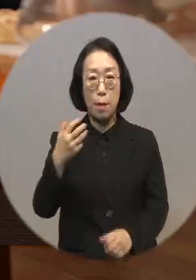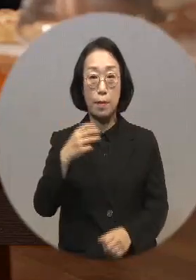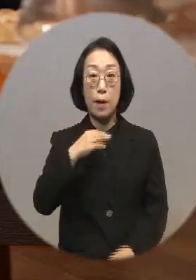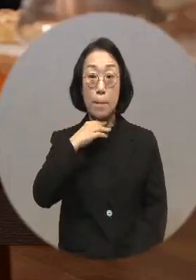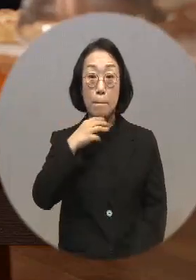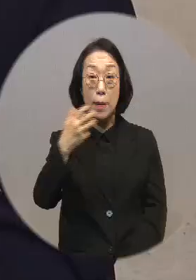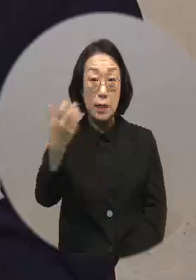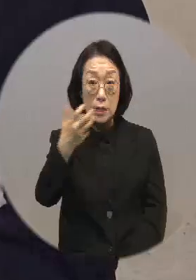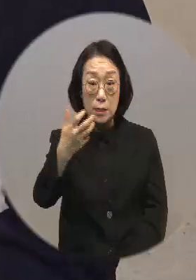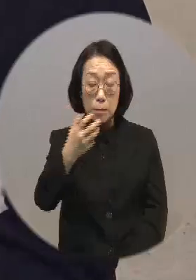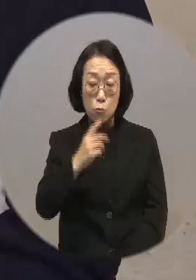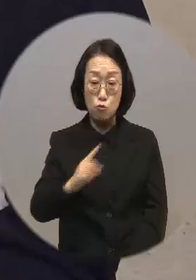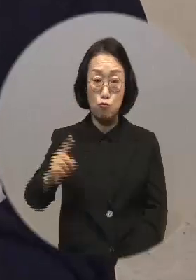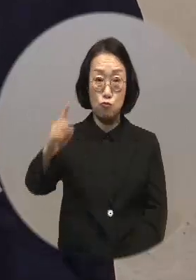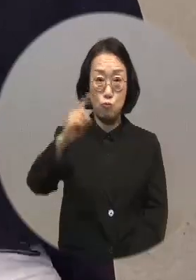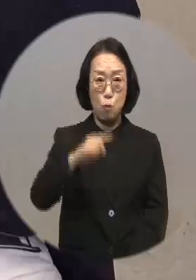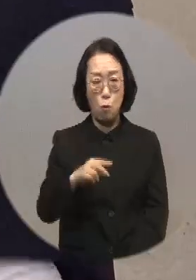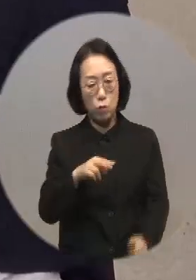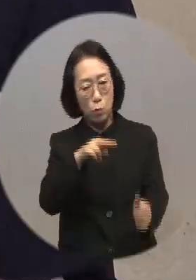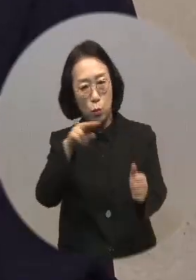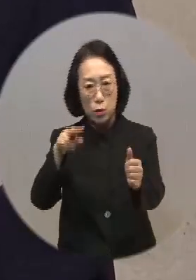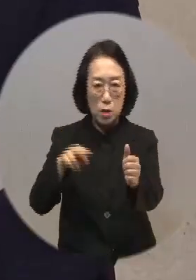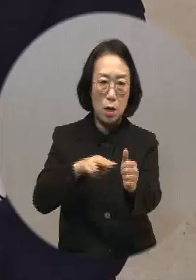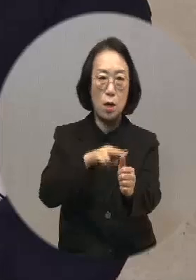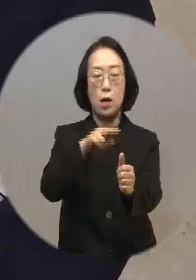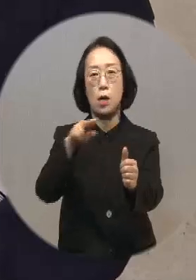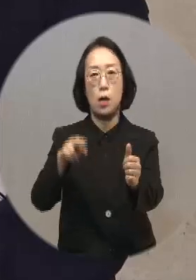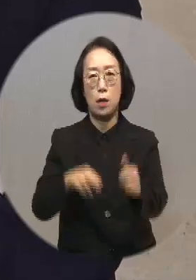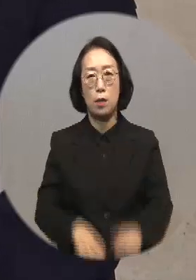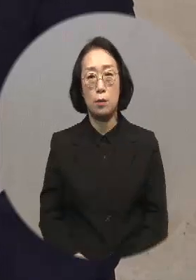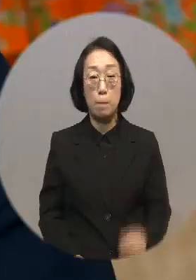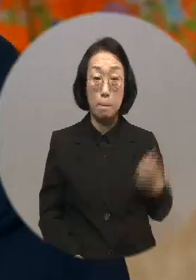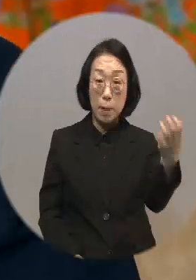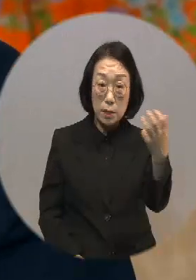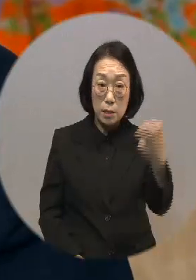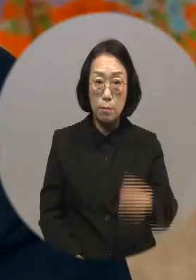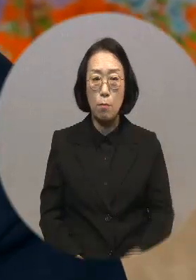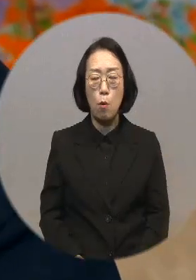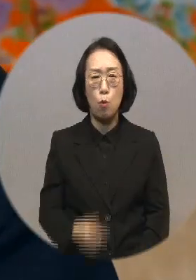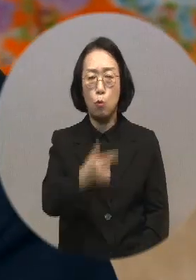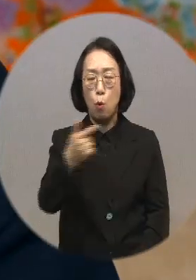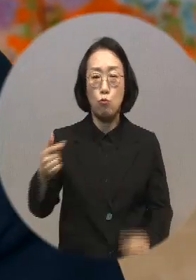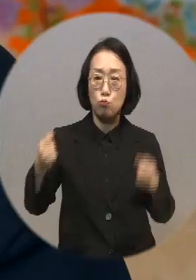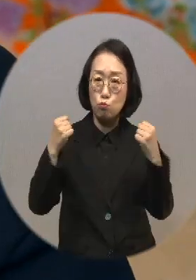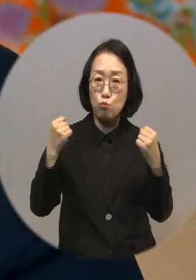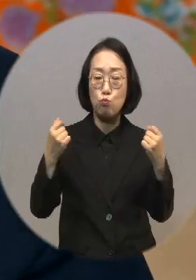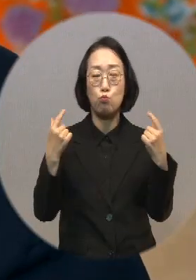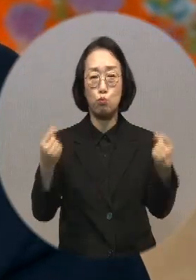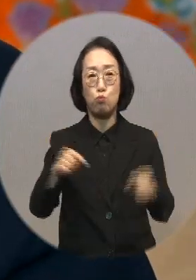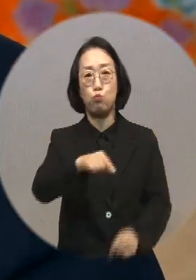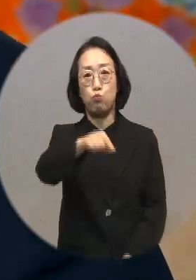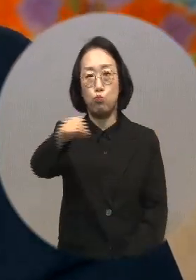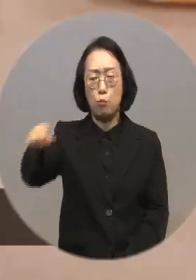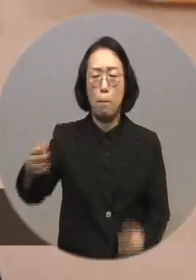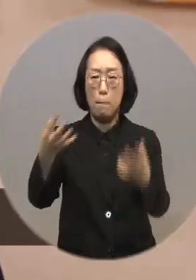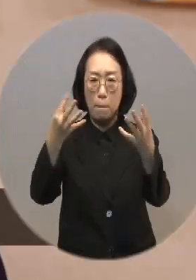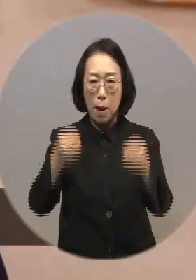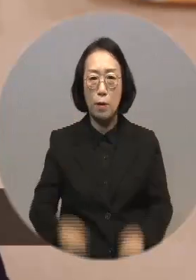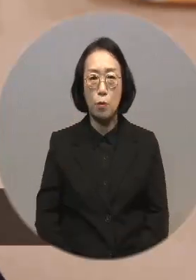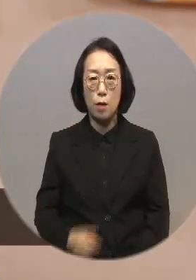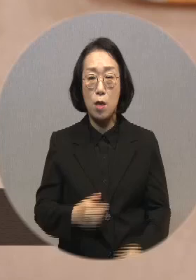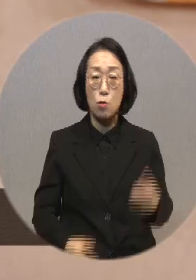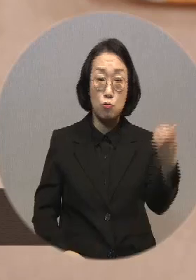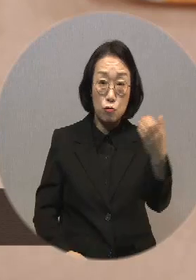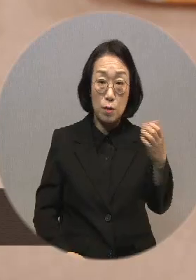접수했다. 그러면은 어디 보자 이렇게 됐는데 지금은 80세가 와도 너무 멀쩡하고 건강한 분들이 많으세요. 심지어